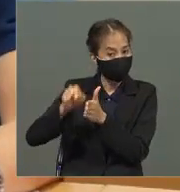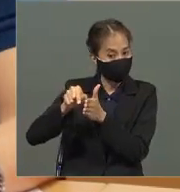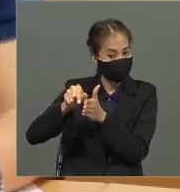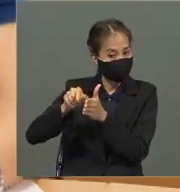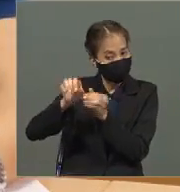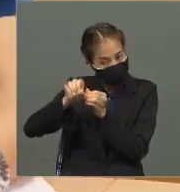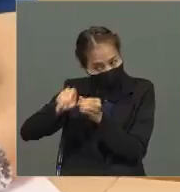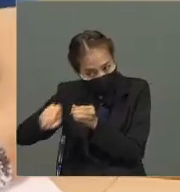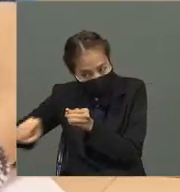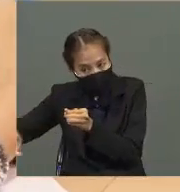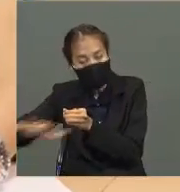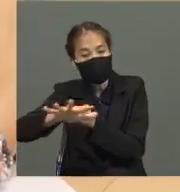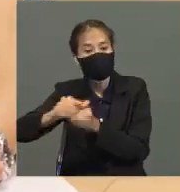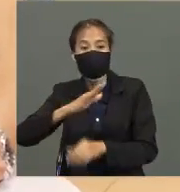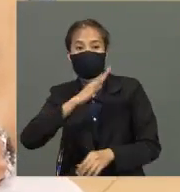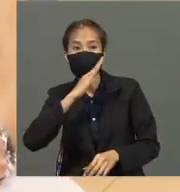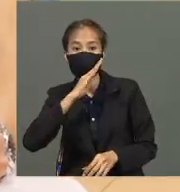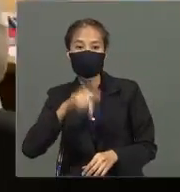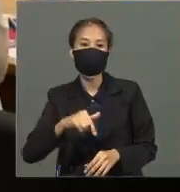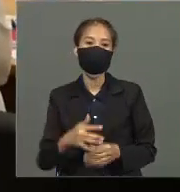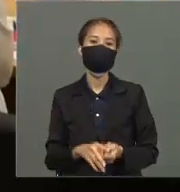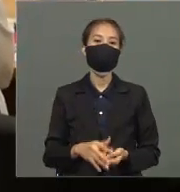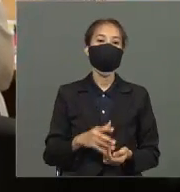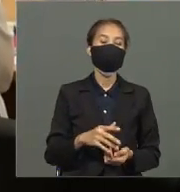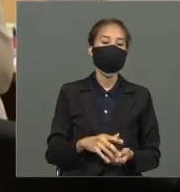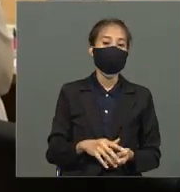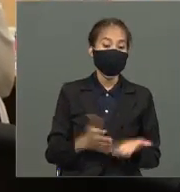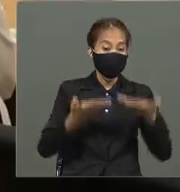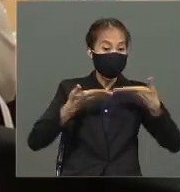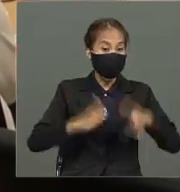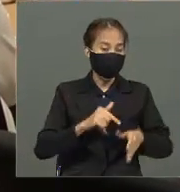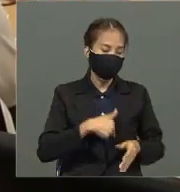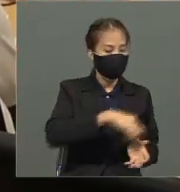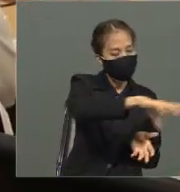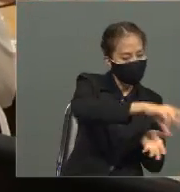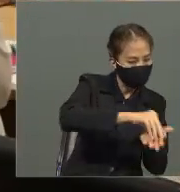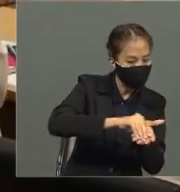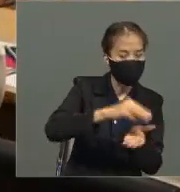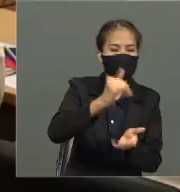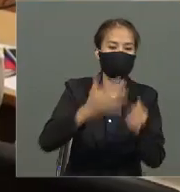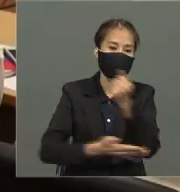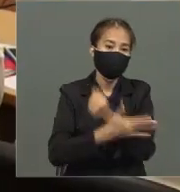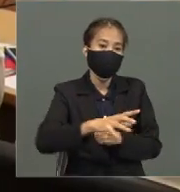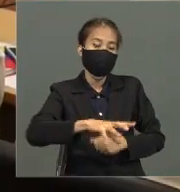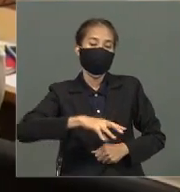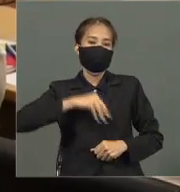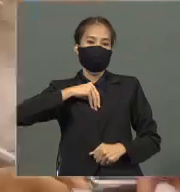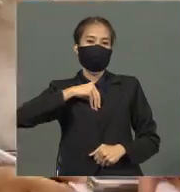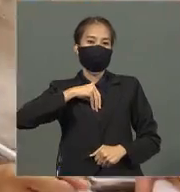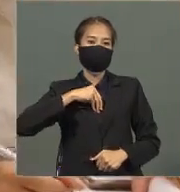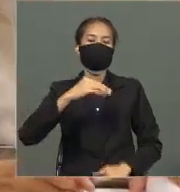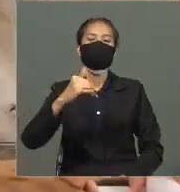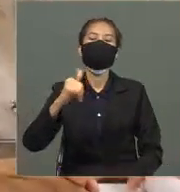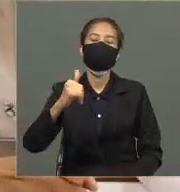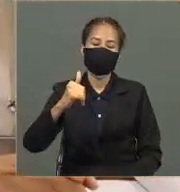จะเหมือนกับถ้าเกิดว่าพ่อบ้านแม่บ้านไปจับไปสัมผัสโดยไม่รู้ตัวเนี่ยโอกาสที่เขาจะติดเชื้อต่อถ้าเกิดเป็นมีเชื้อเนี่ยมัน